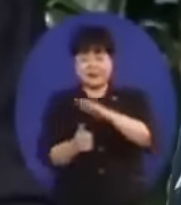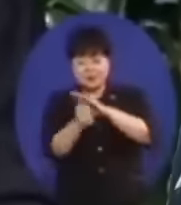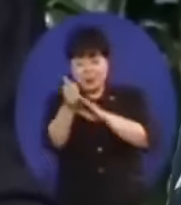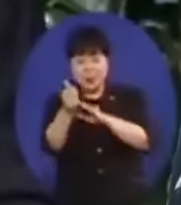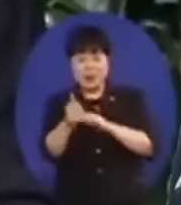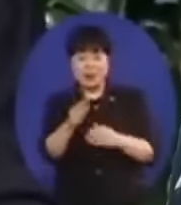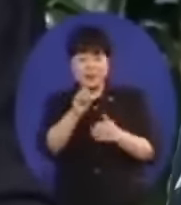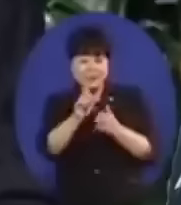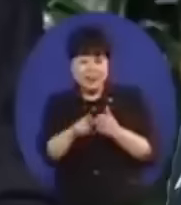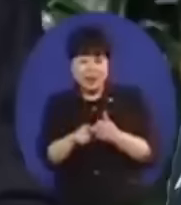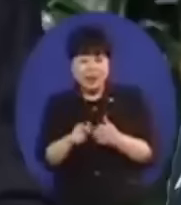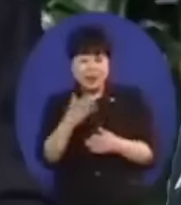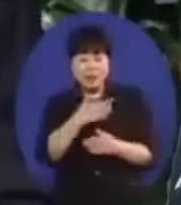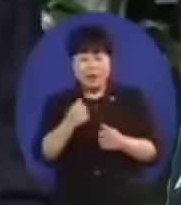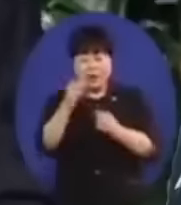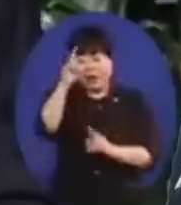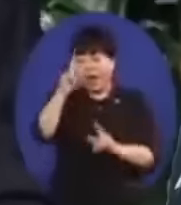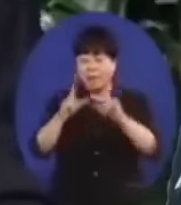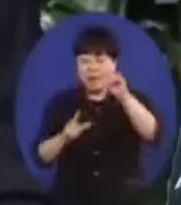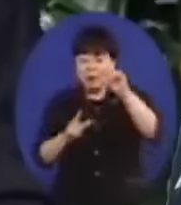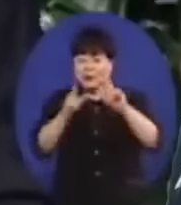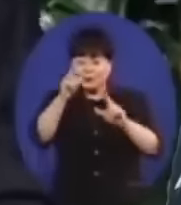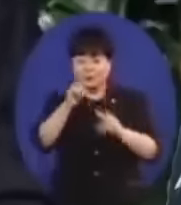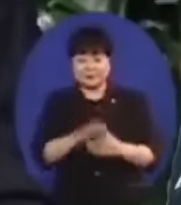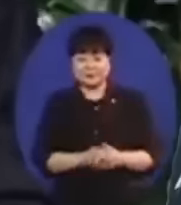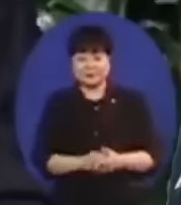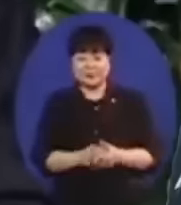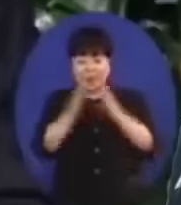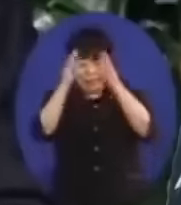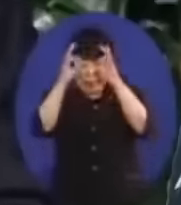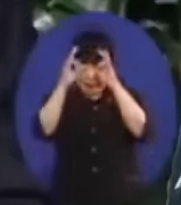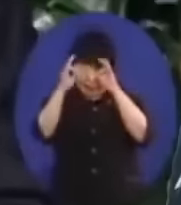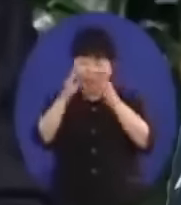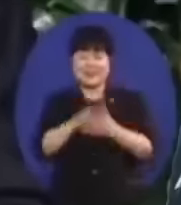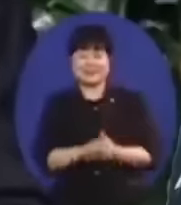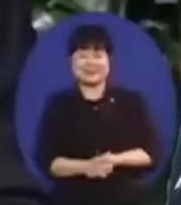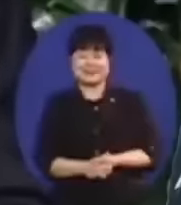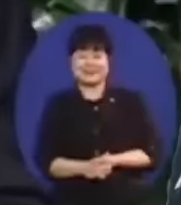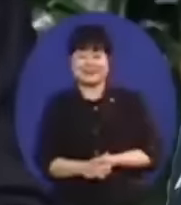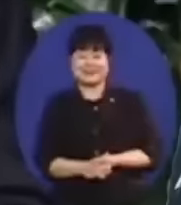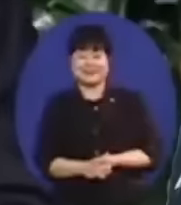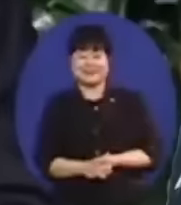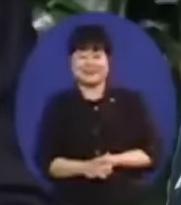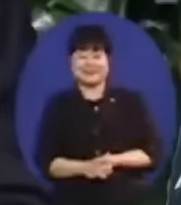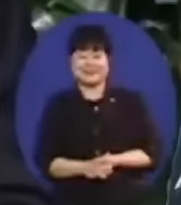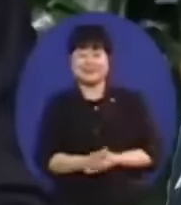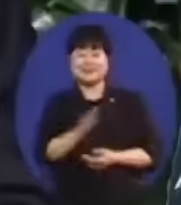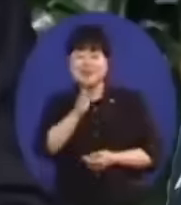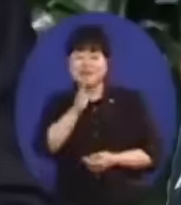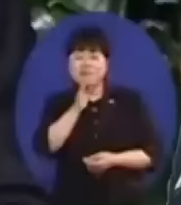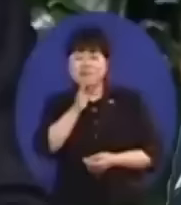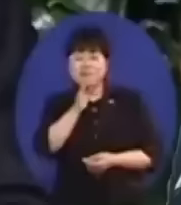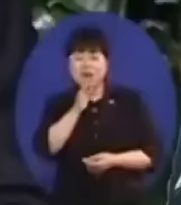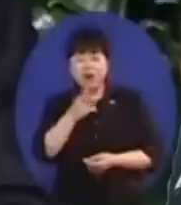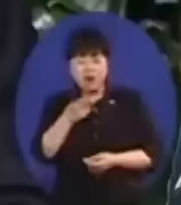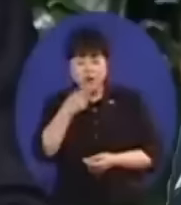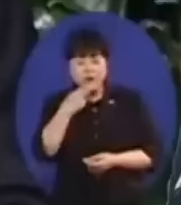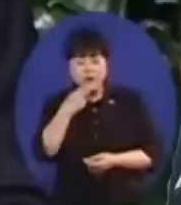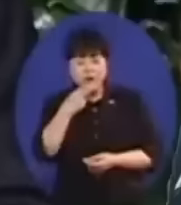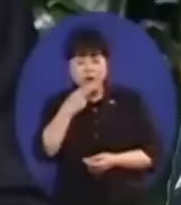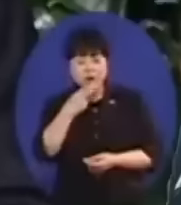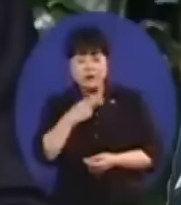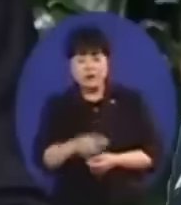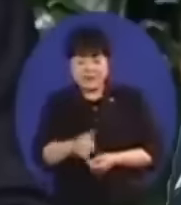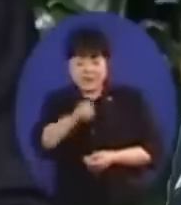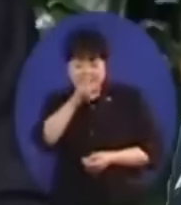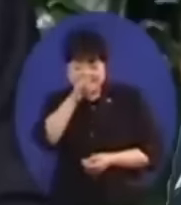소원하면 건강해진 내 모습을 바라봐야 되는 것입니다. 실제는 없는데 없는 것을